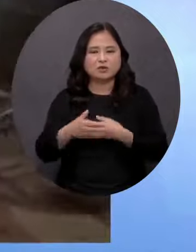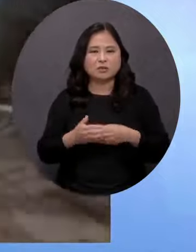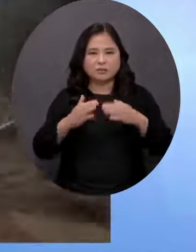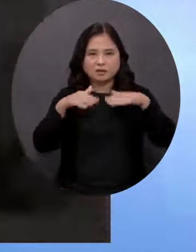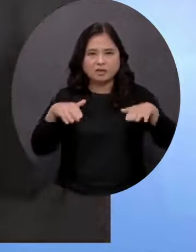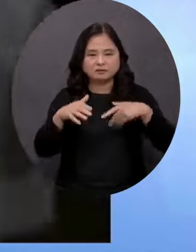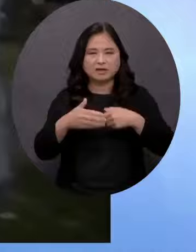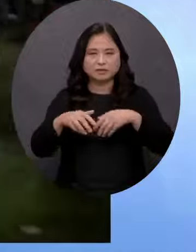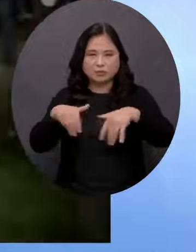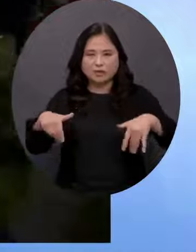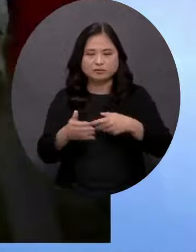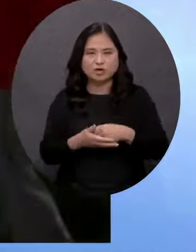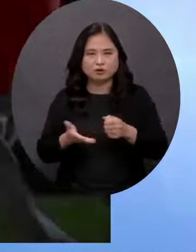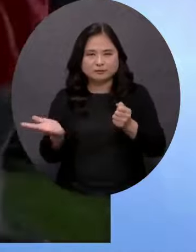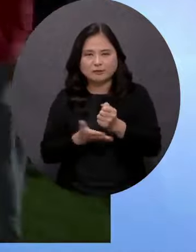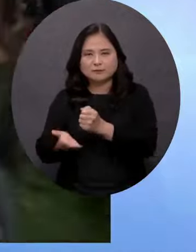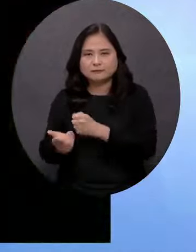障。